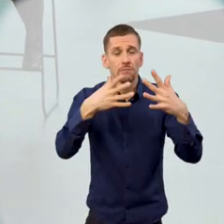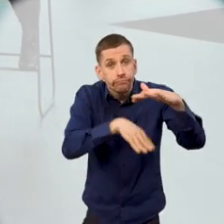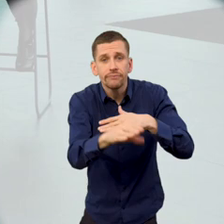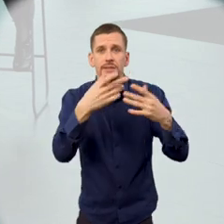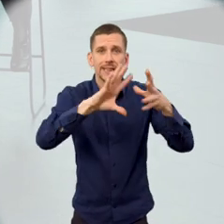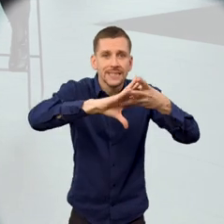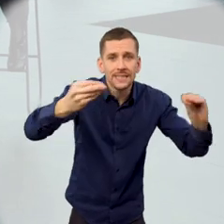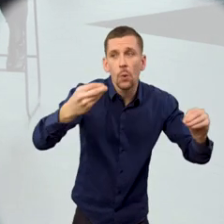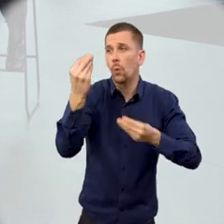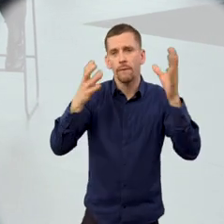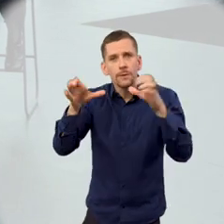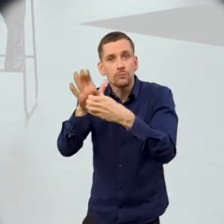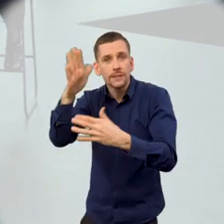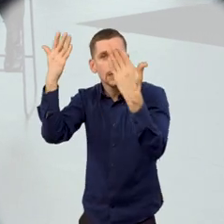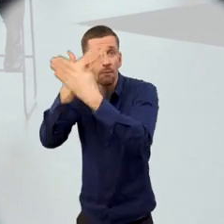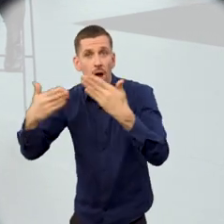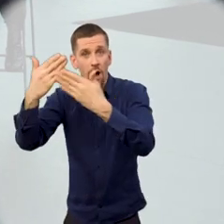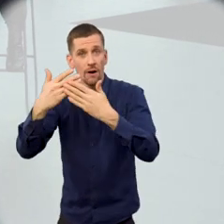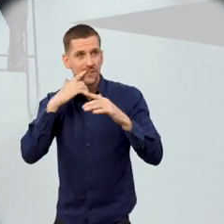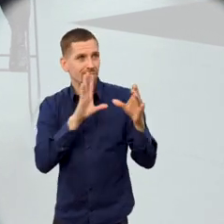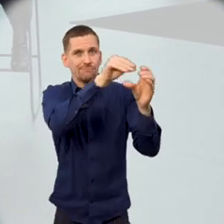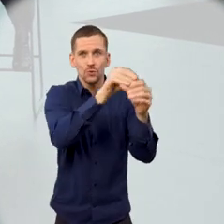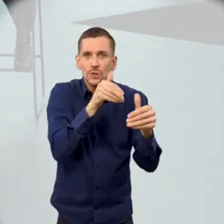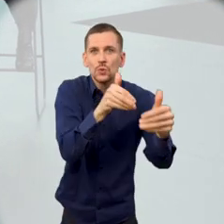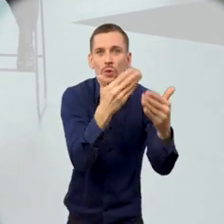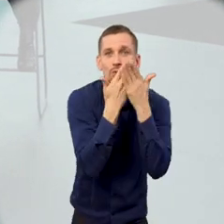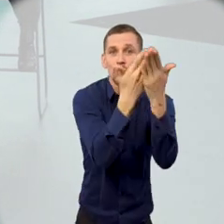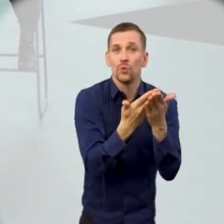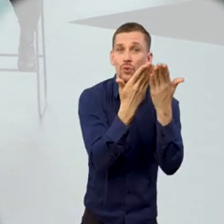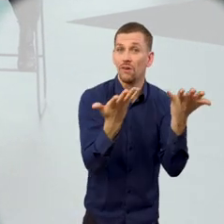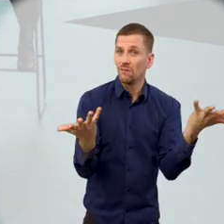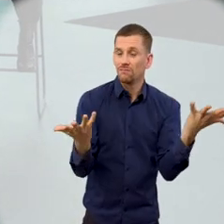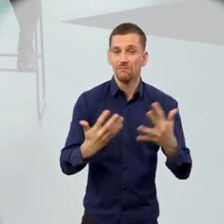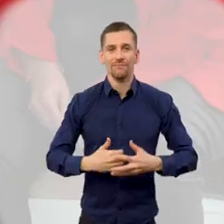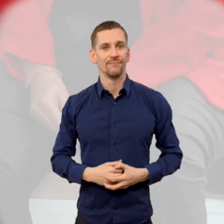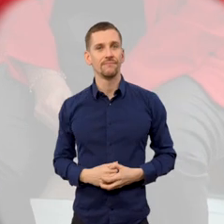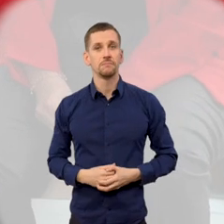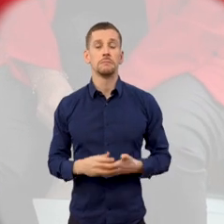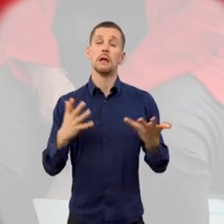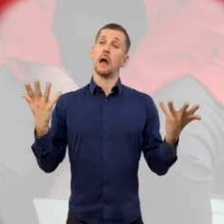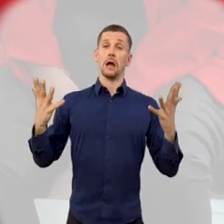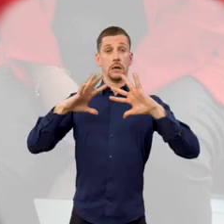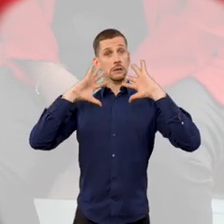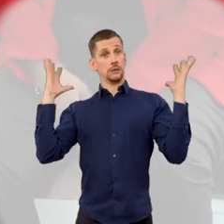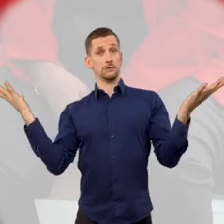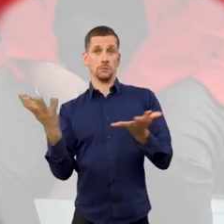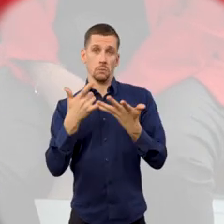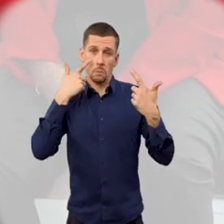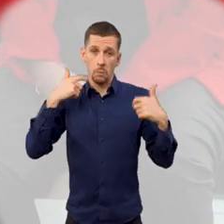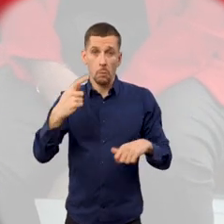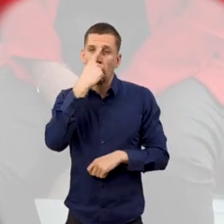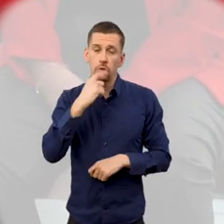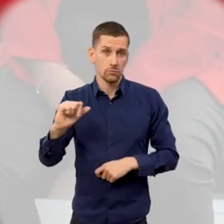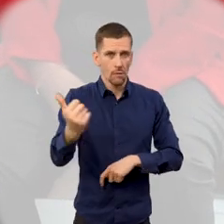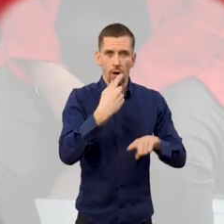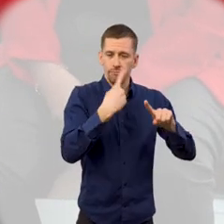sur du design, ou il y en a qui sont partis sur des formations tout autre, du cinéma, enfin voilà. Mais en tout cas, c'est des profils qui